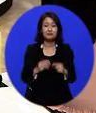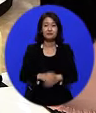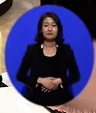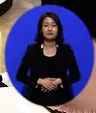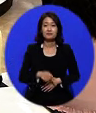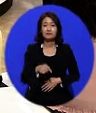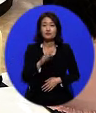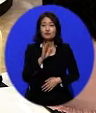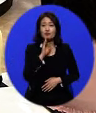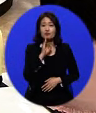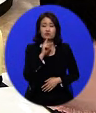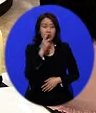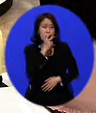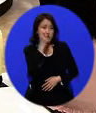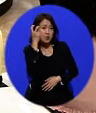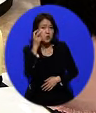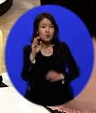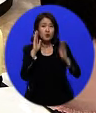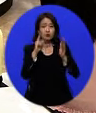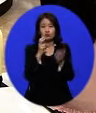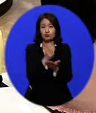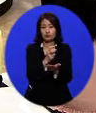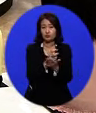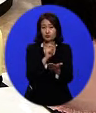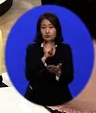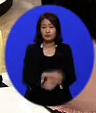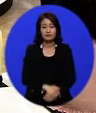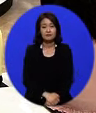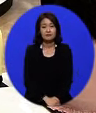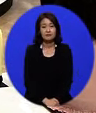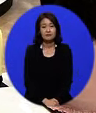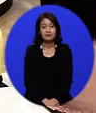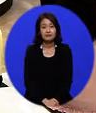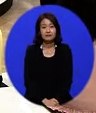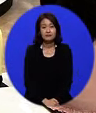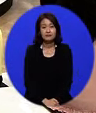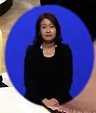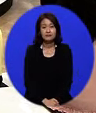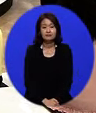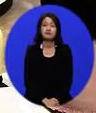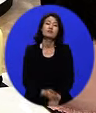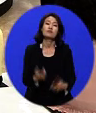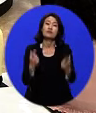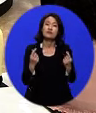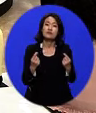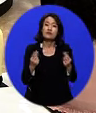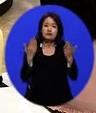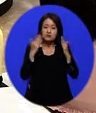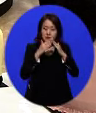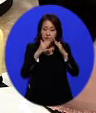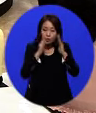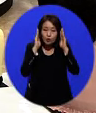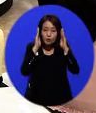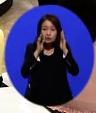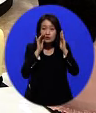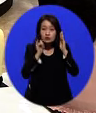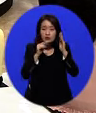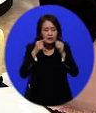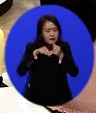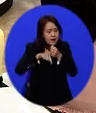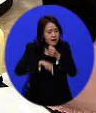이게 정말 똑똑해지는 공부법이에요. 네. 자, 이렇게 집에서 공부하고 이렇게